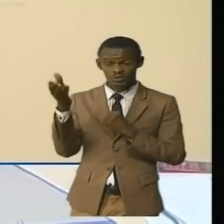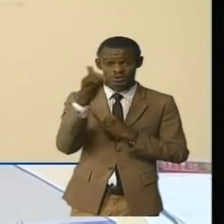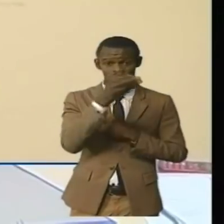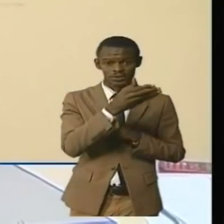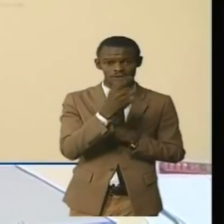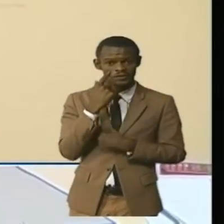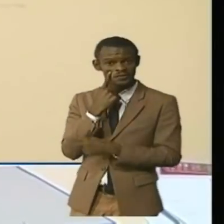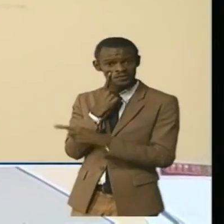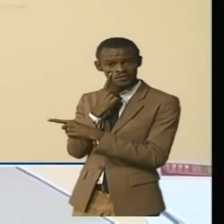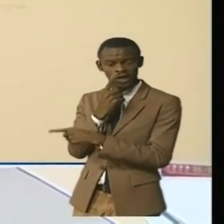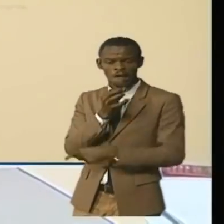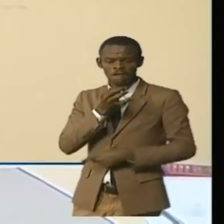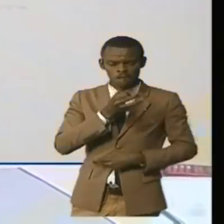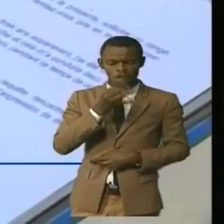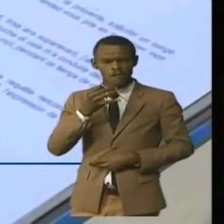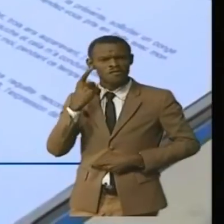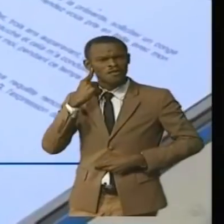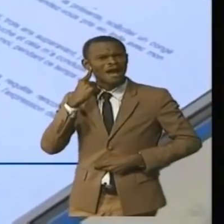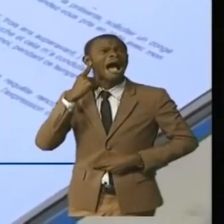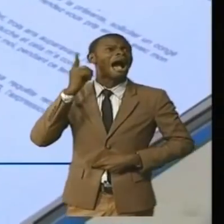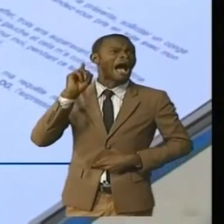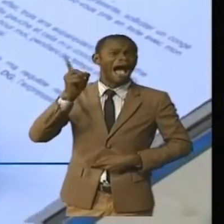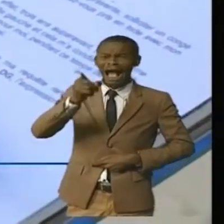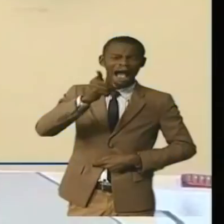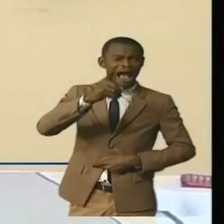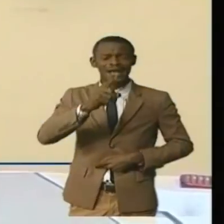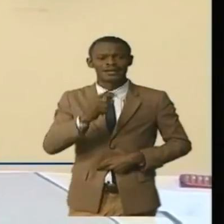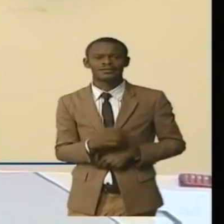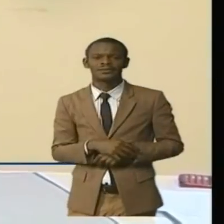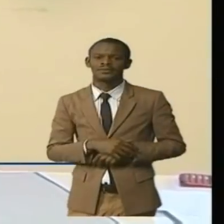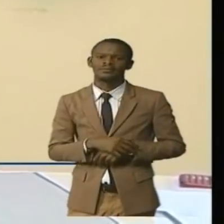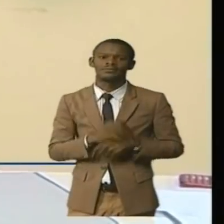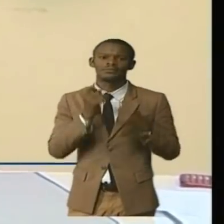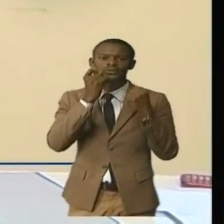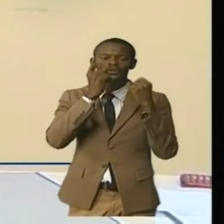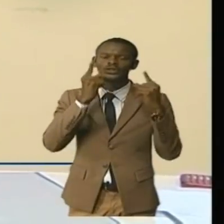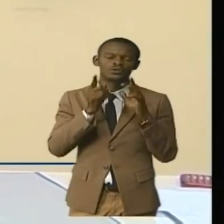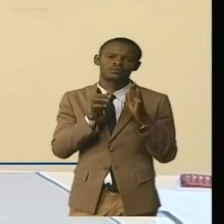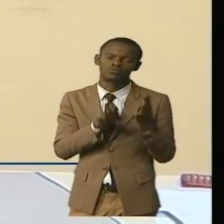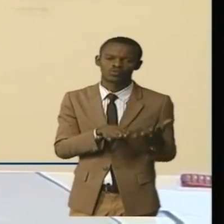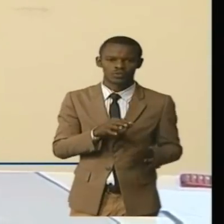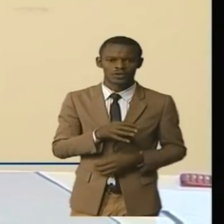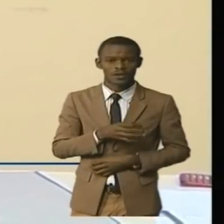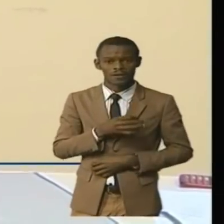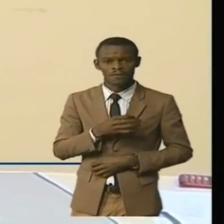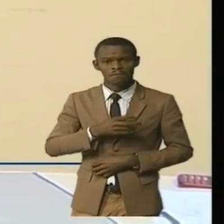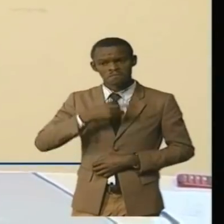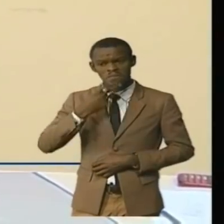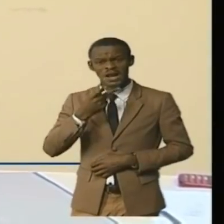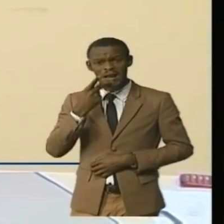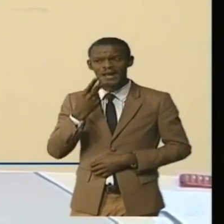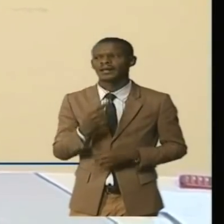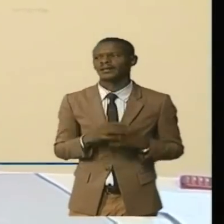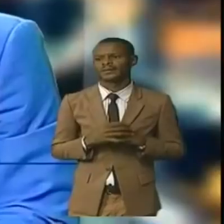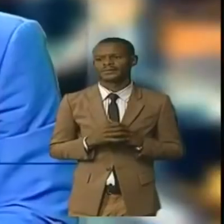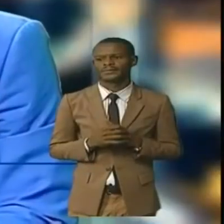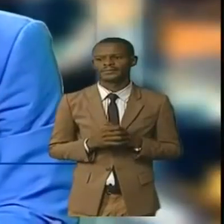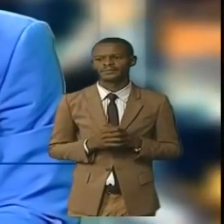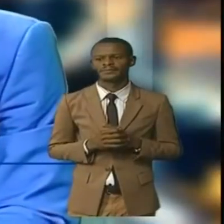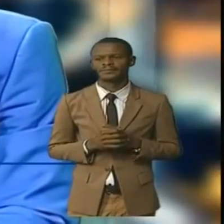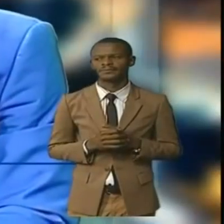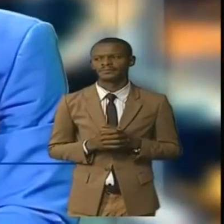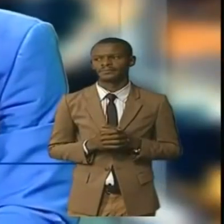pertinentes réflexions, des enrichissantes chroniques, des différents commentaires et reportages, sans oublier les animations des grands événements politiques dans